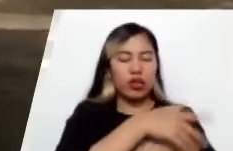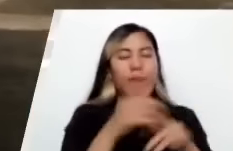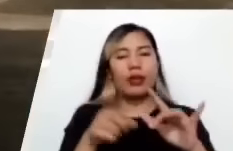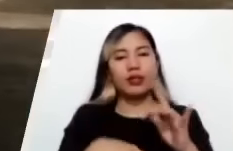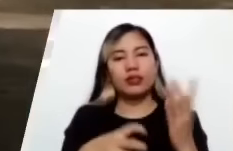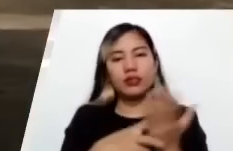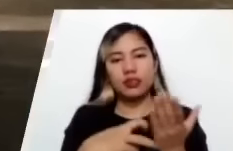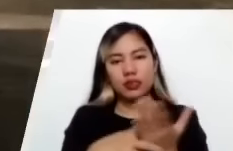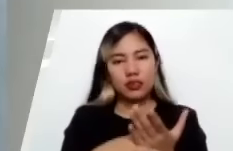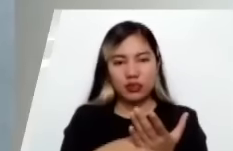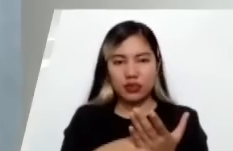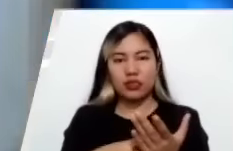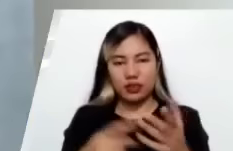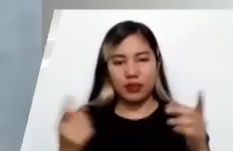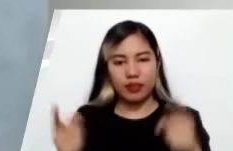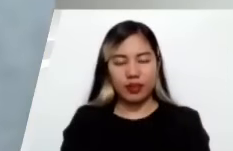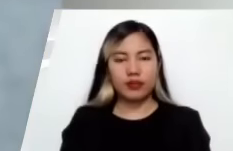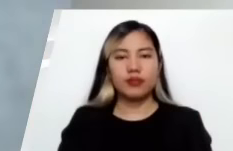insidente.